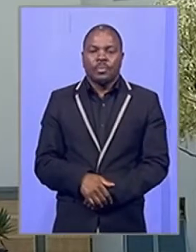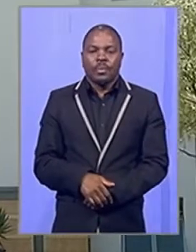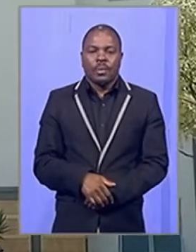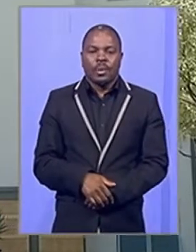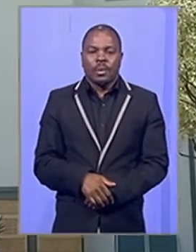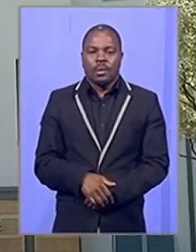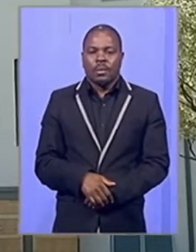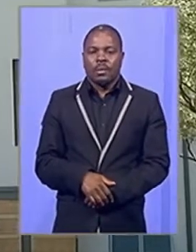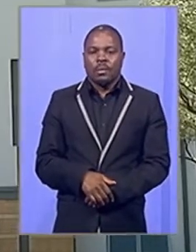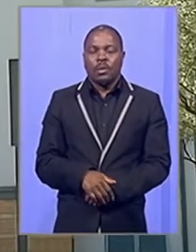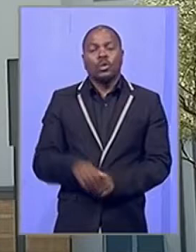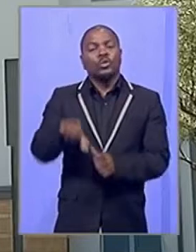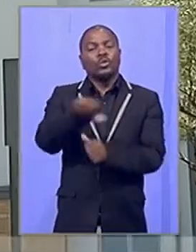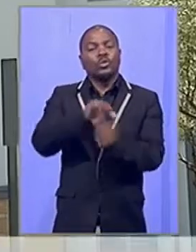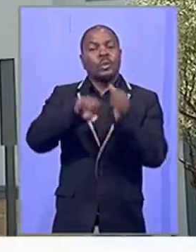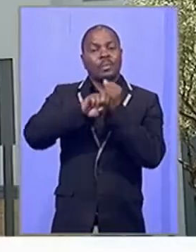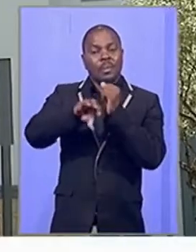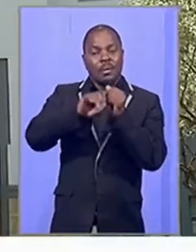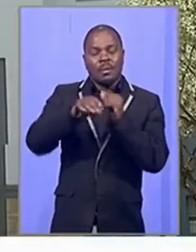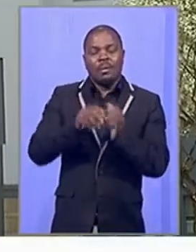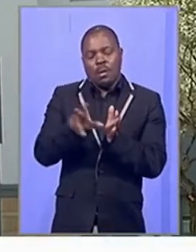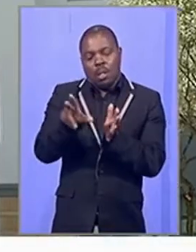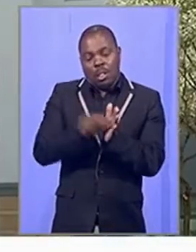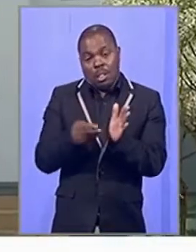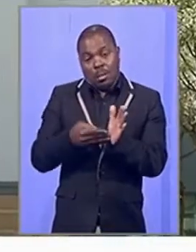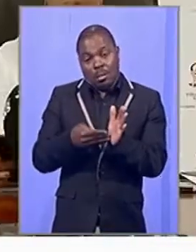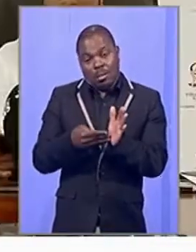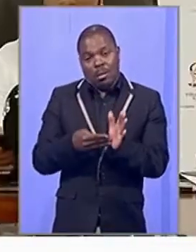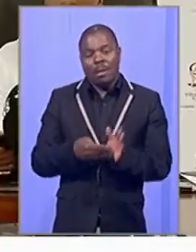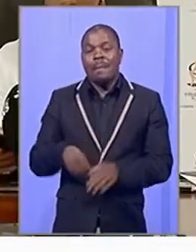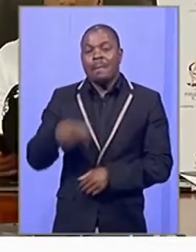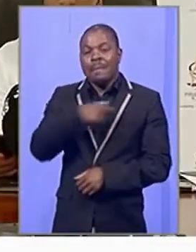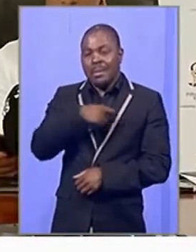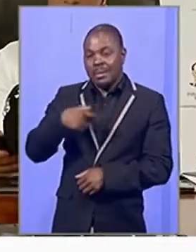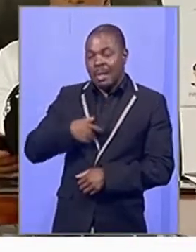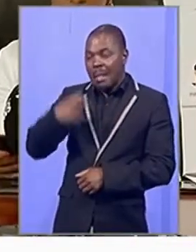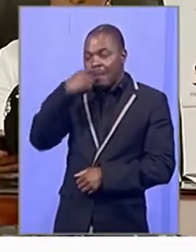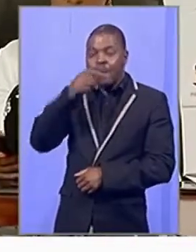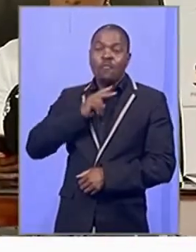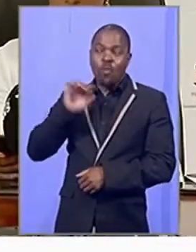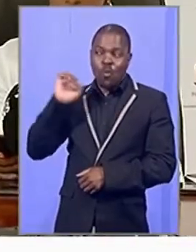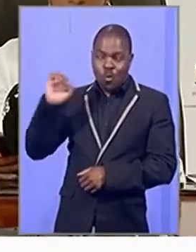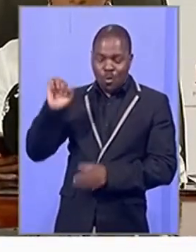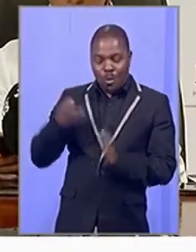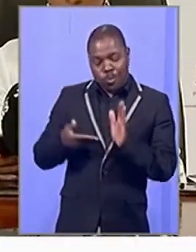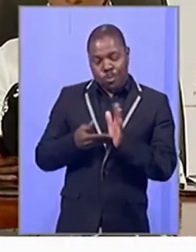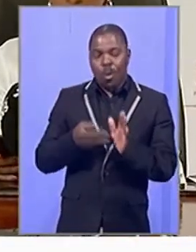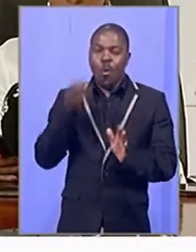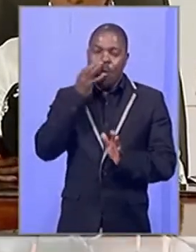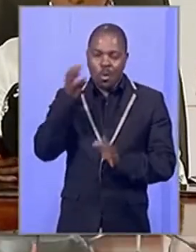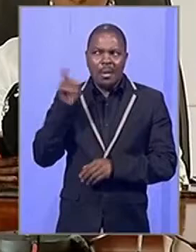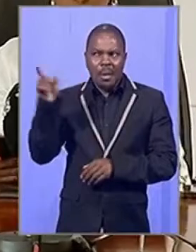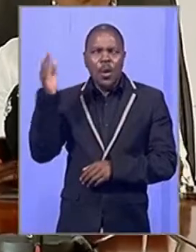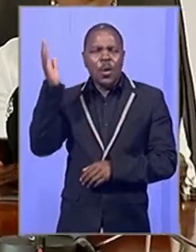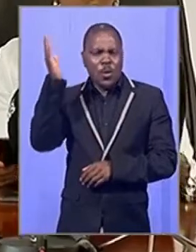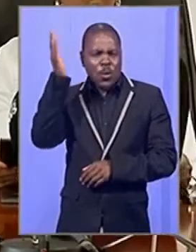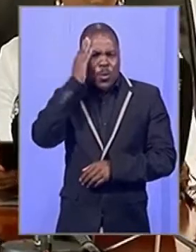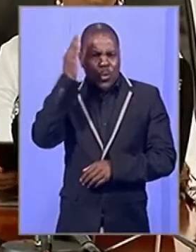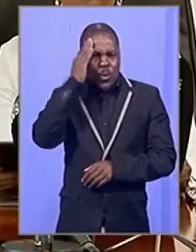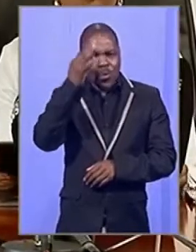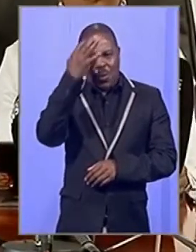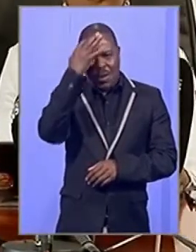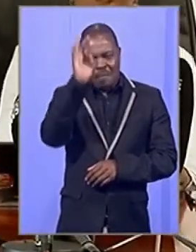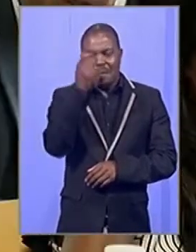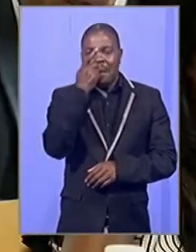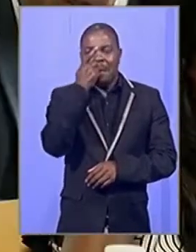Kgatiso ya mafaratlhatlha eo mo go yone mopresidente Cyril Ramaphosa a utlwagalang a re o na le kitso ya tsela eo madi a puso a diriseditsweng go